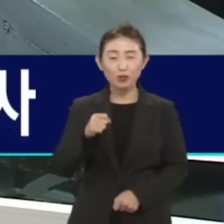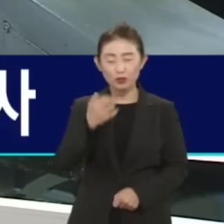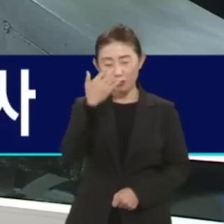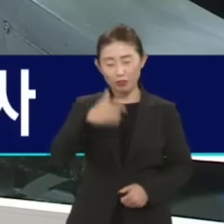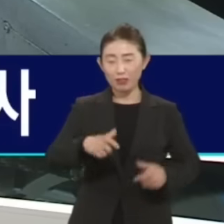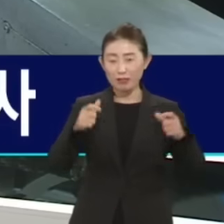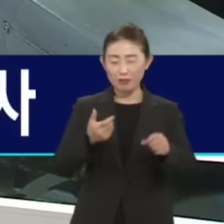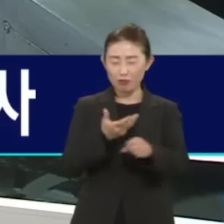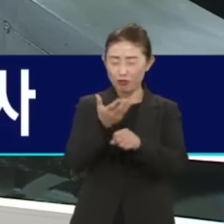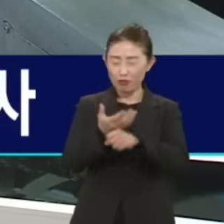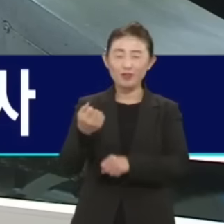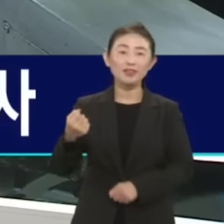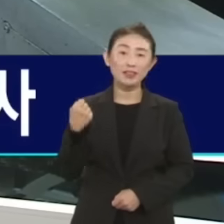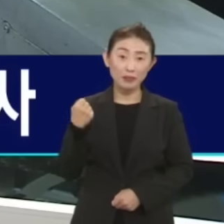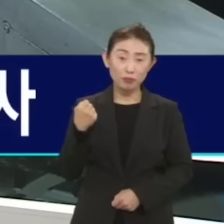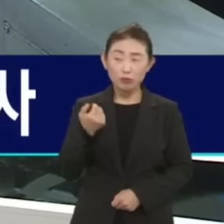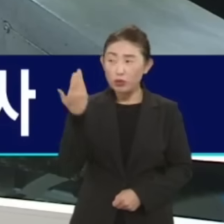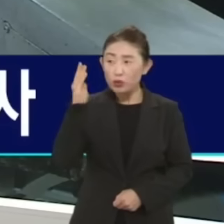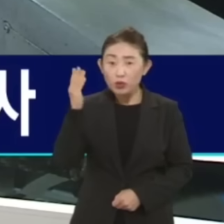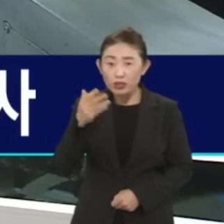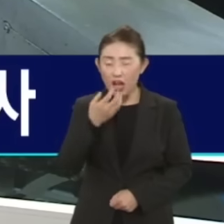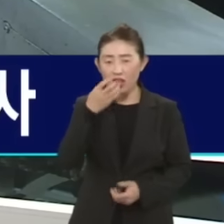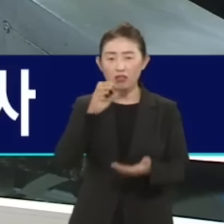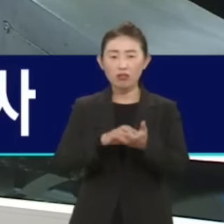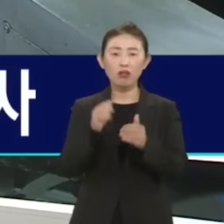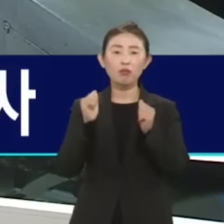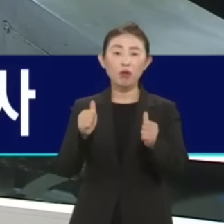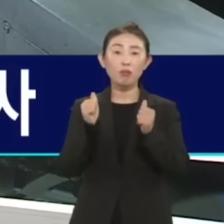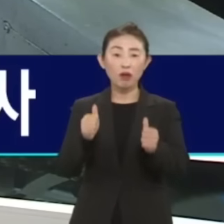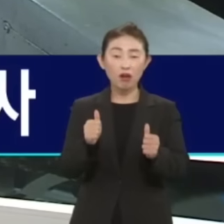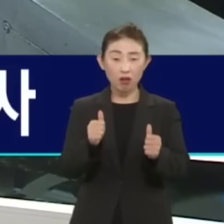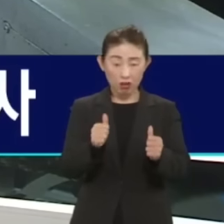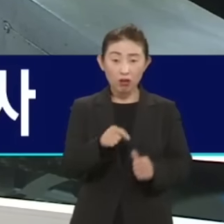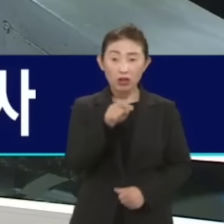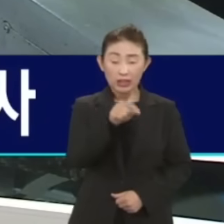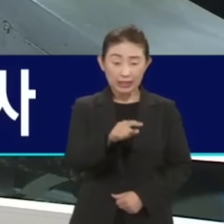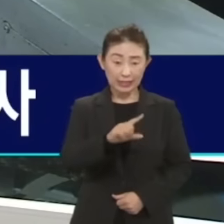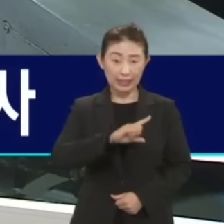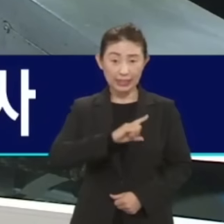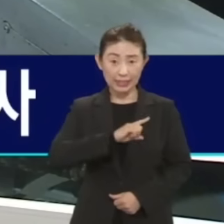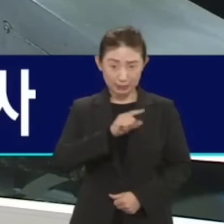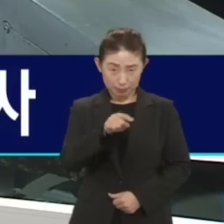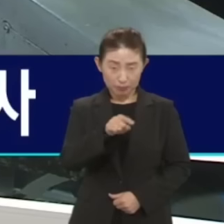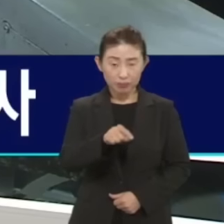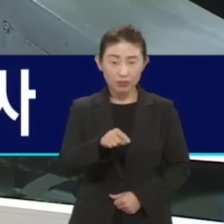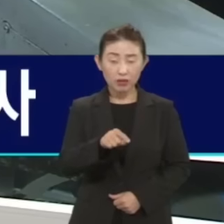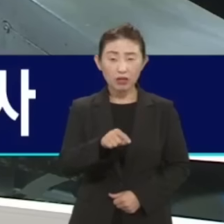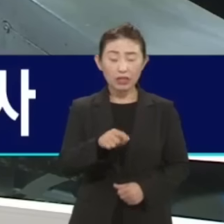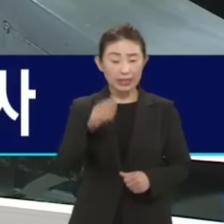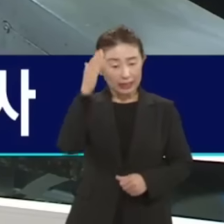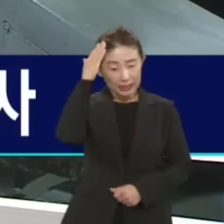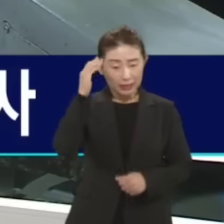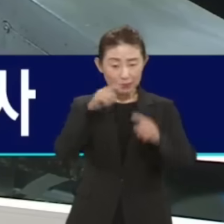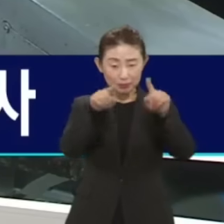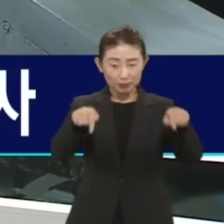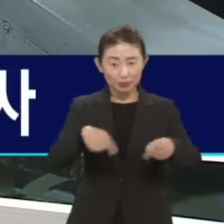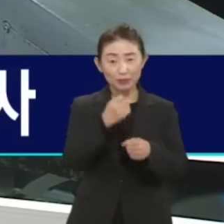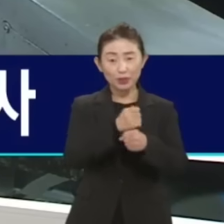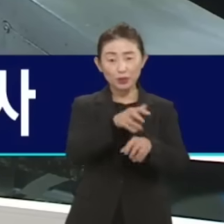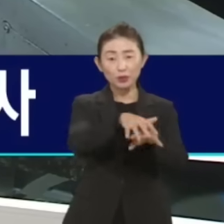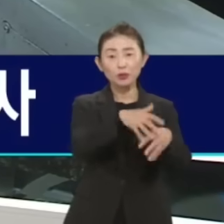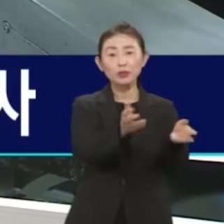효자 상품인데요. 최근 특허법원이 홍성군 광천읍 김생산조합의 단체 상표 등록을